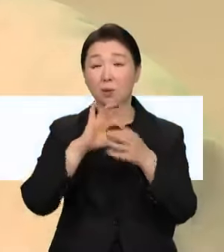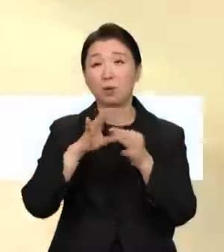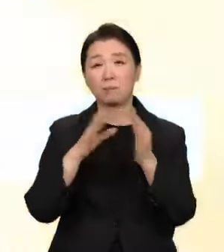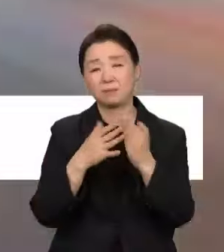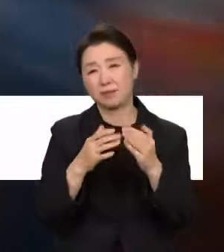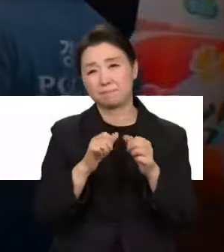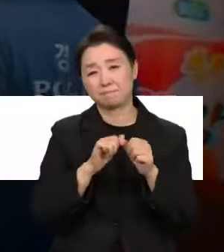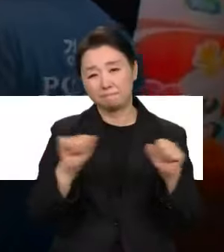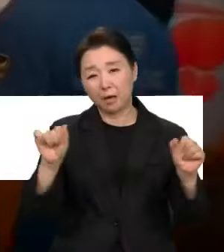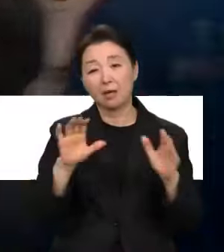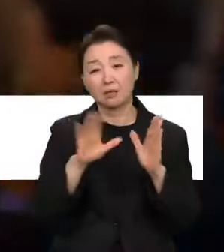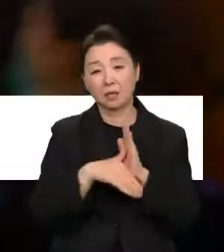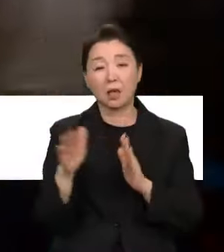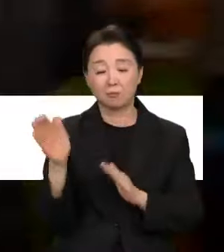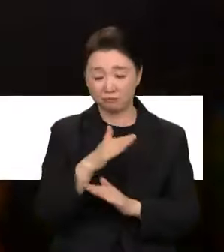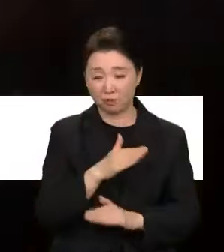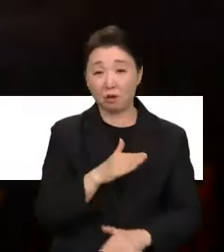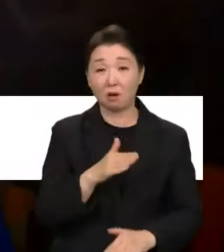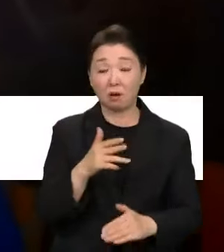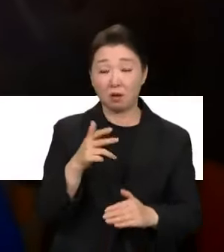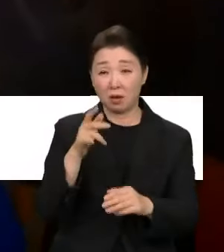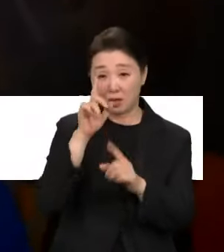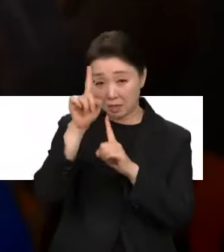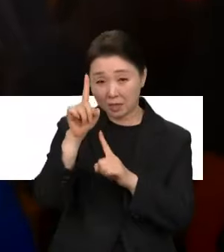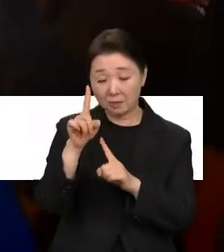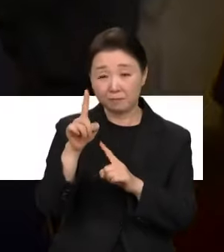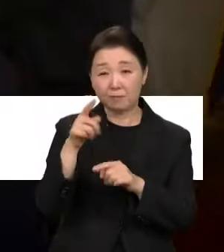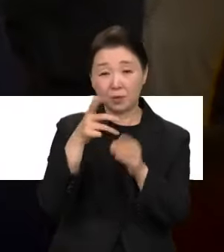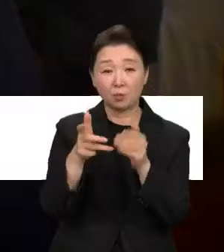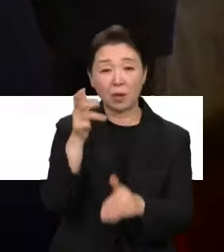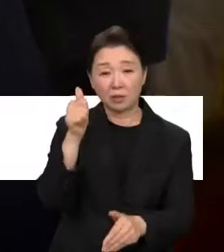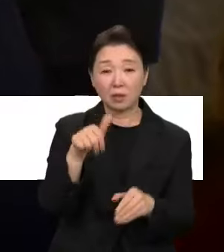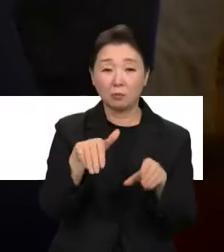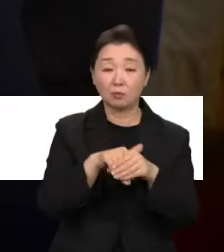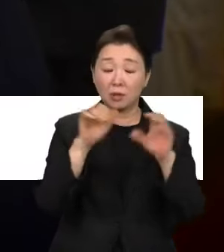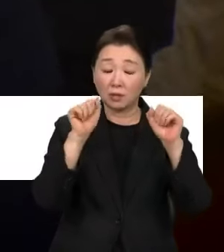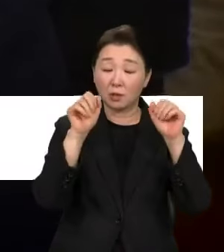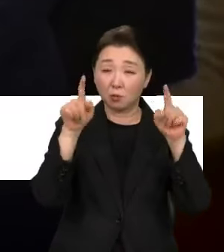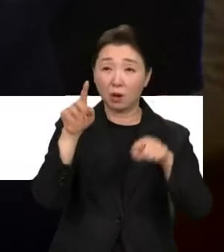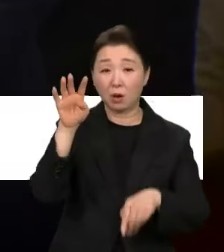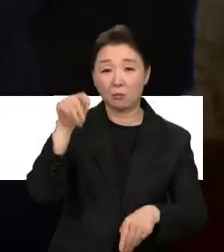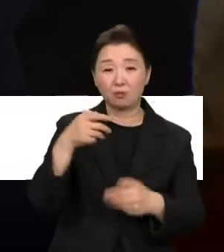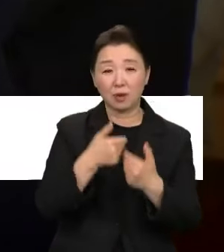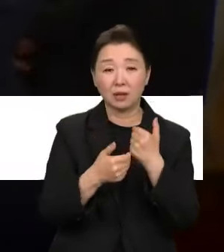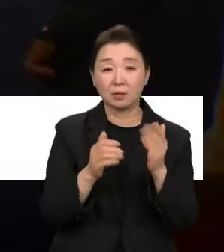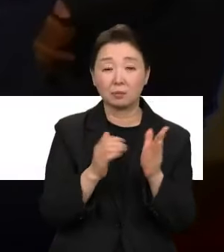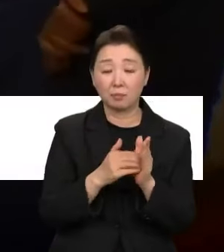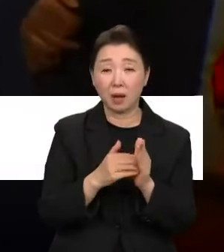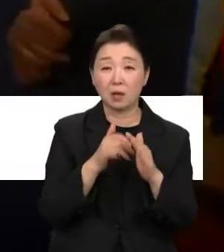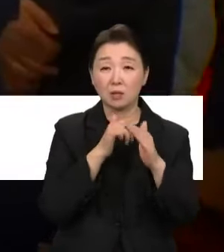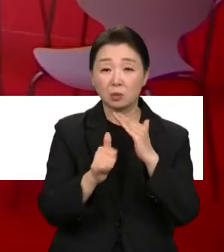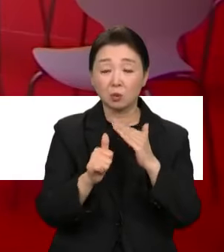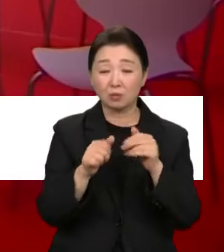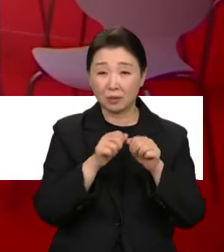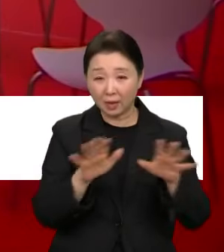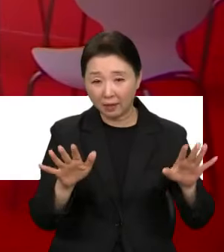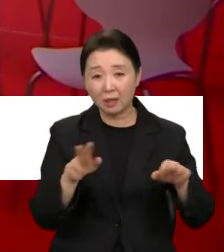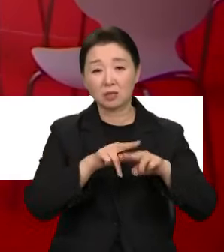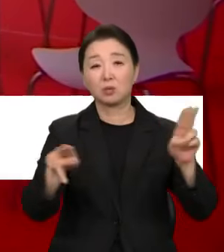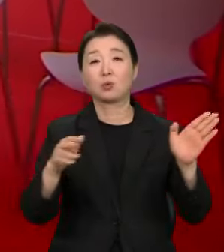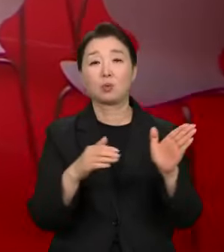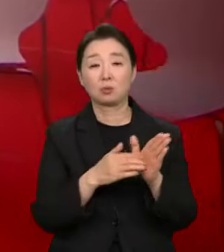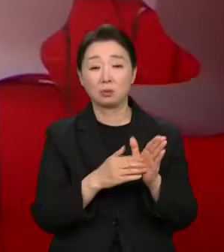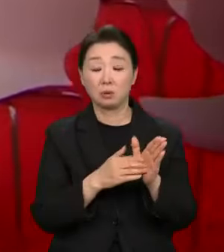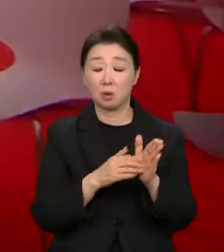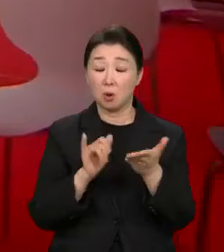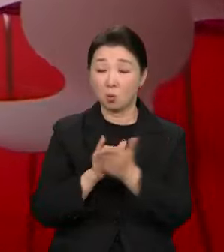꺼냈습니다. 당시 이기흥 회장은 문화체육관광부와 갈등하며 선수단 해단식을 일방적으로 취소해